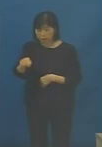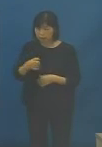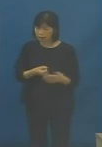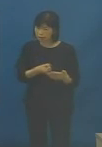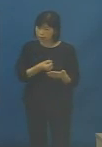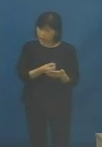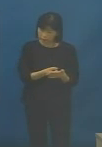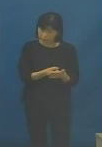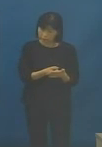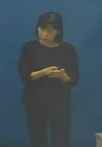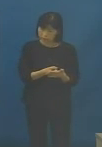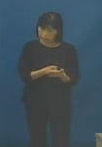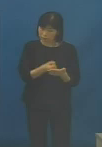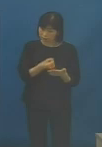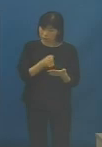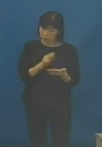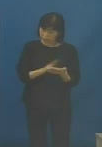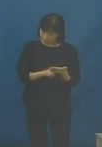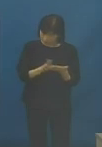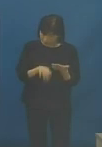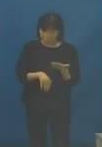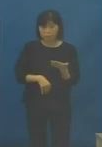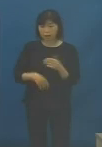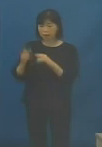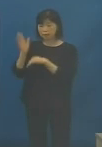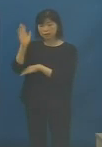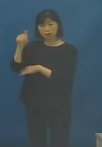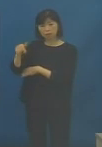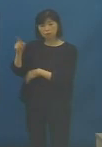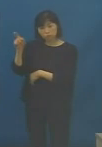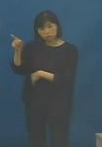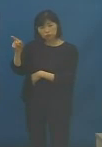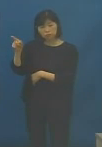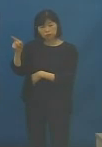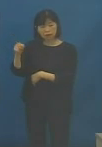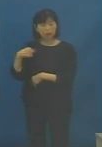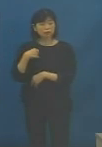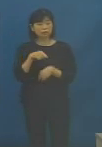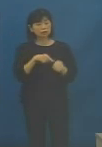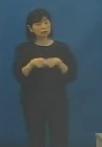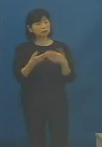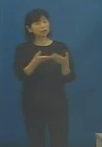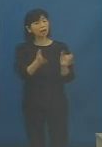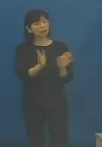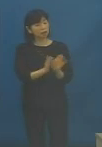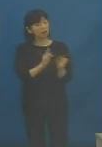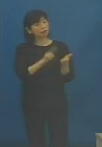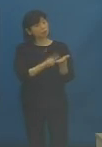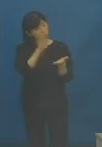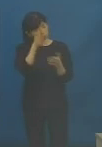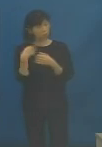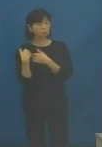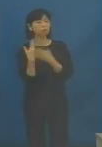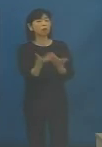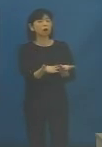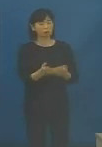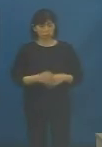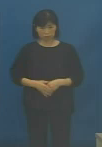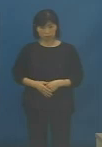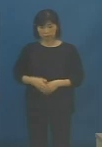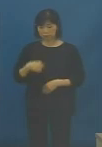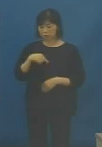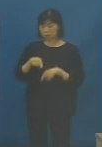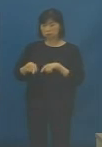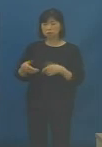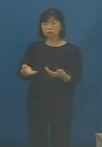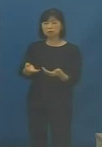そもそも政府の方の投げかけは自治体で決めてくださいときたもんですから、自治体がじゃあ決めなきゃいけないという